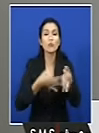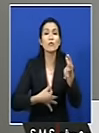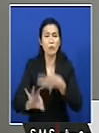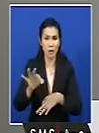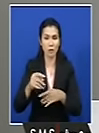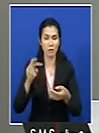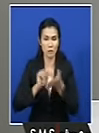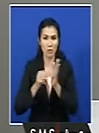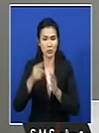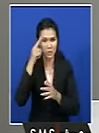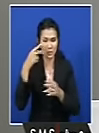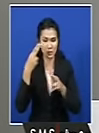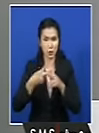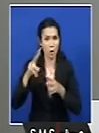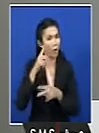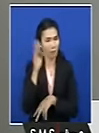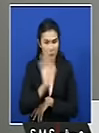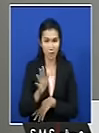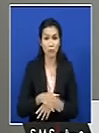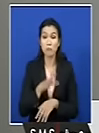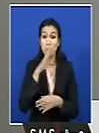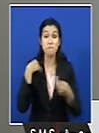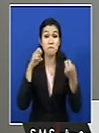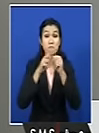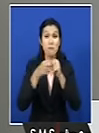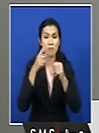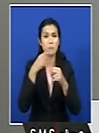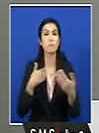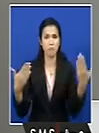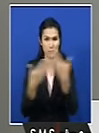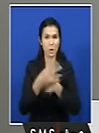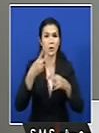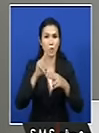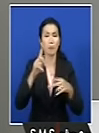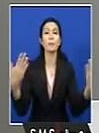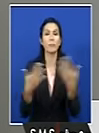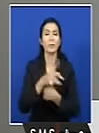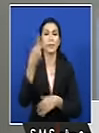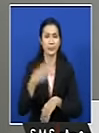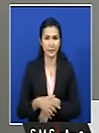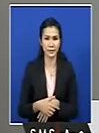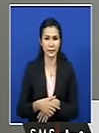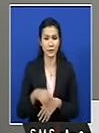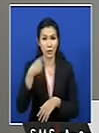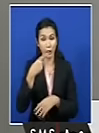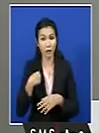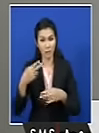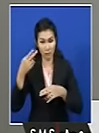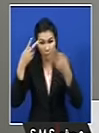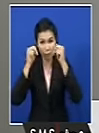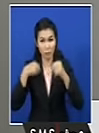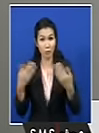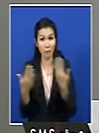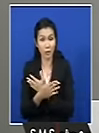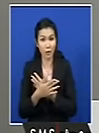แทนขออย่ามองเรื่องนามสกุลค่ะหากมีปัญหามากก็จะเปลี่ยนนามสกุลเองโอ้ไม่รู้นายกเปลี่ยนหรือว่าให้หลานเปลี่ยนเนี่ยน